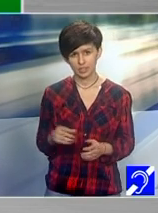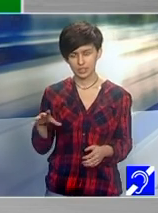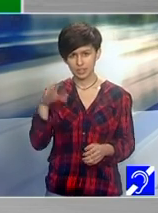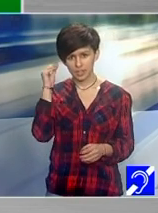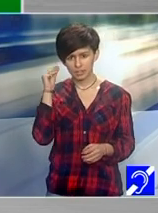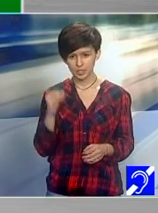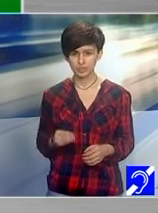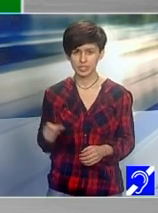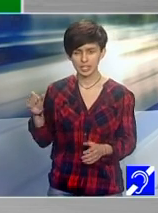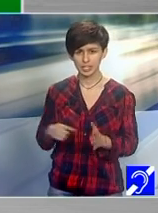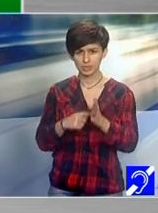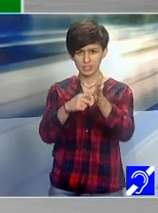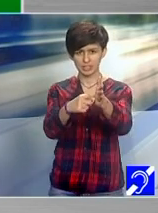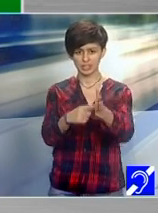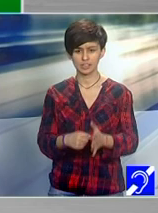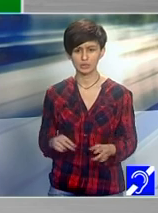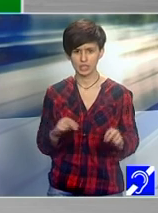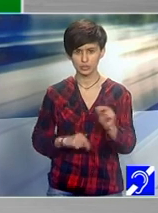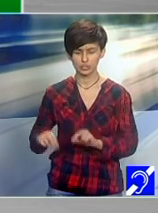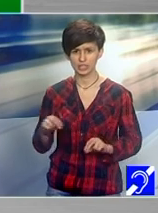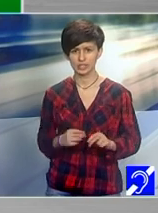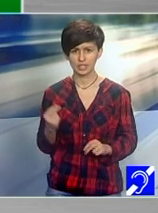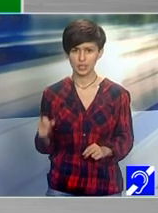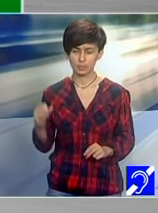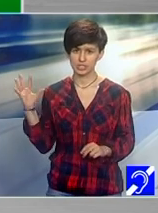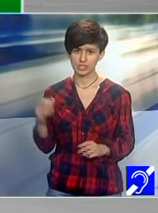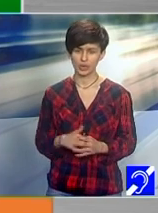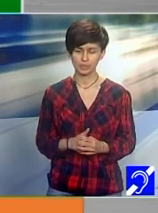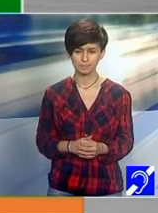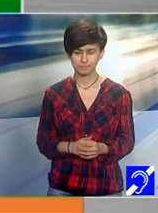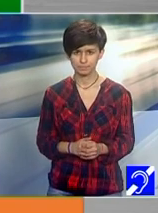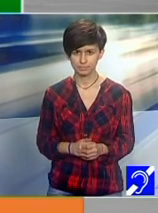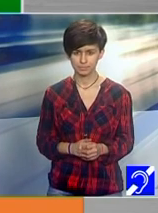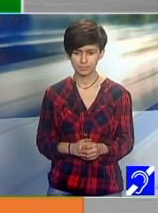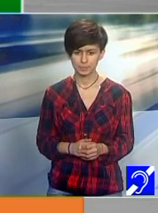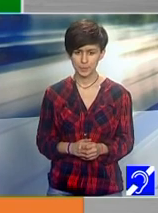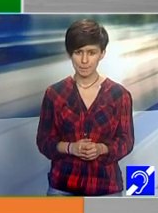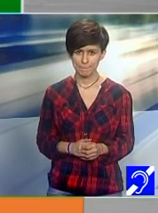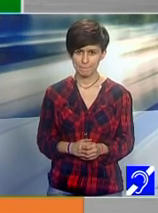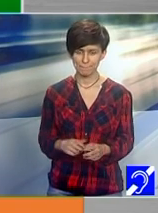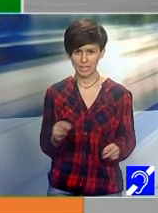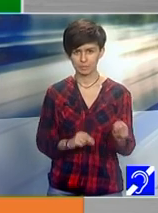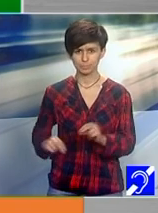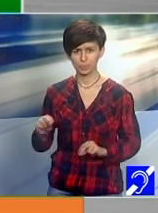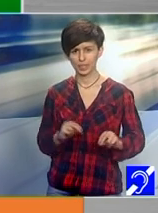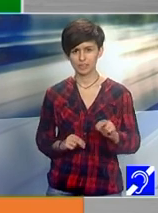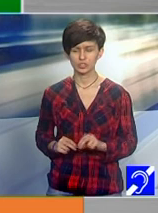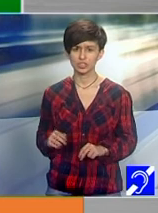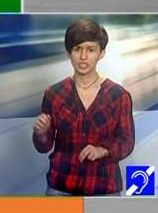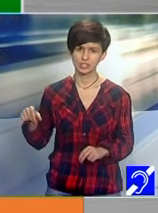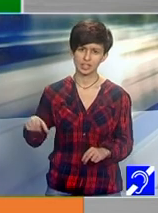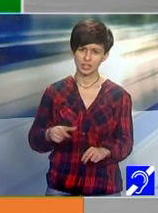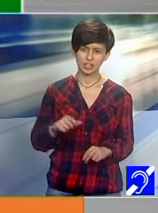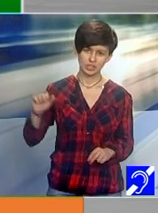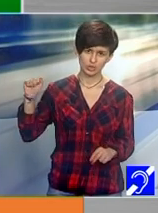Someș Alieșu. Bună ziua! Da, deci nu, cooperativa Someș Alieșu, foarte mulți fermieri